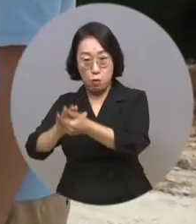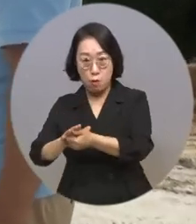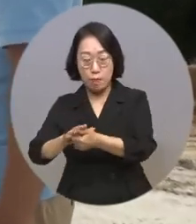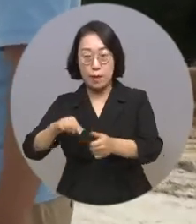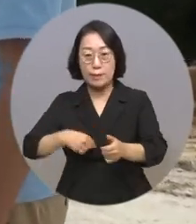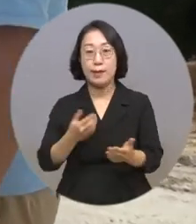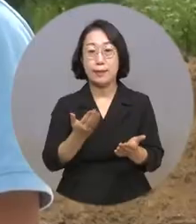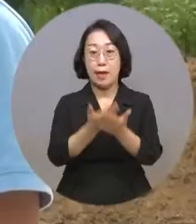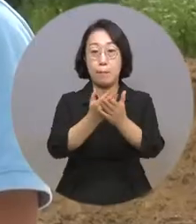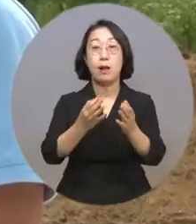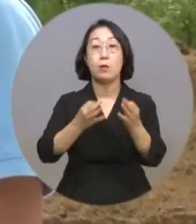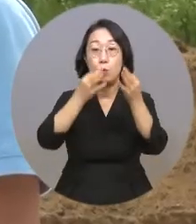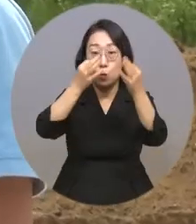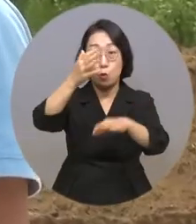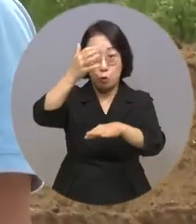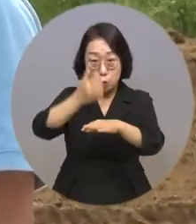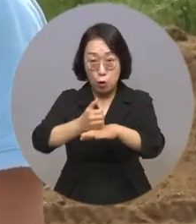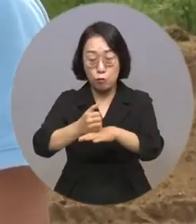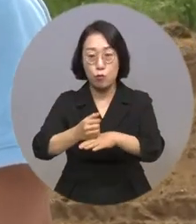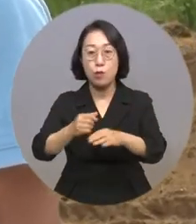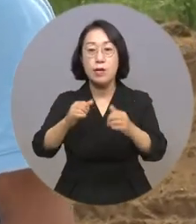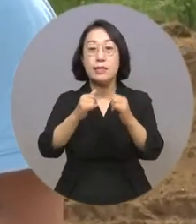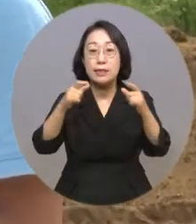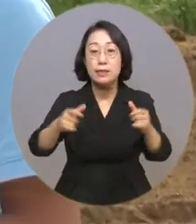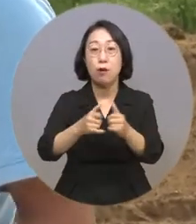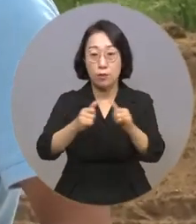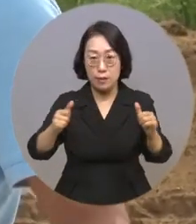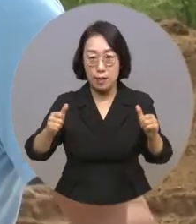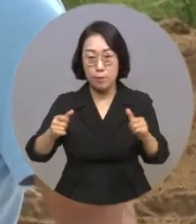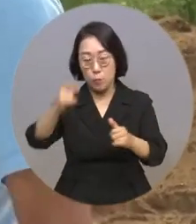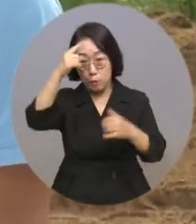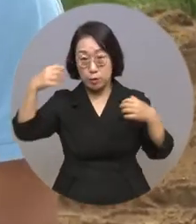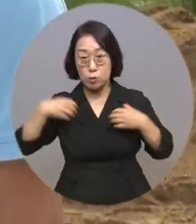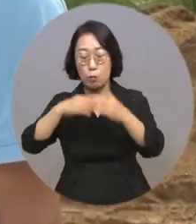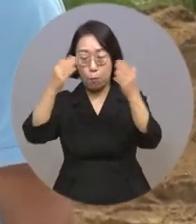개발 노력이 군민과 행정 모두가 만족하는